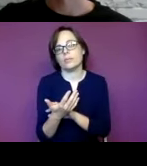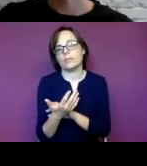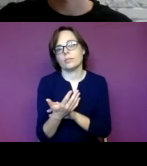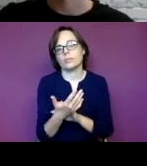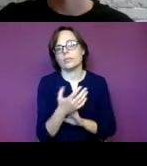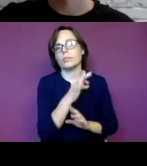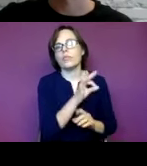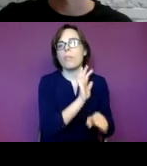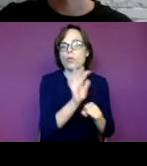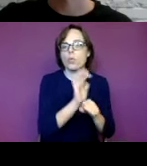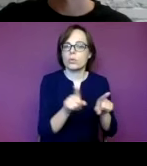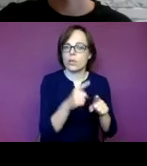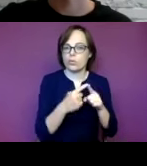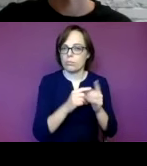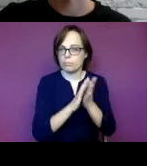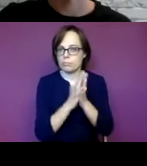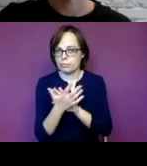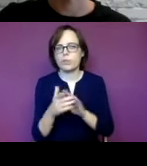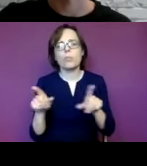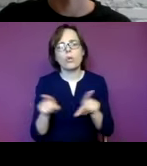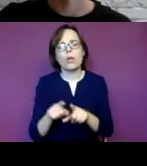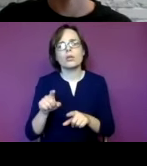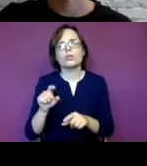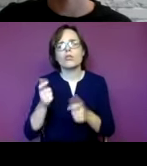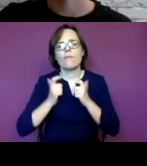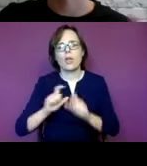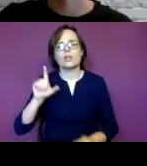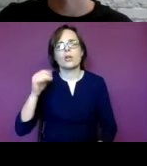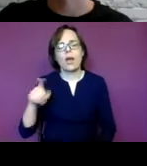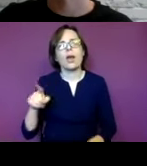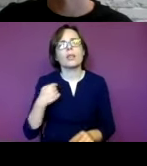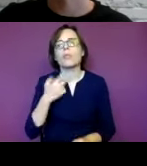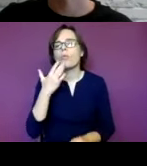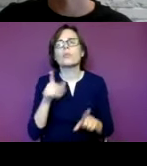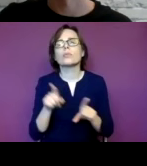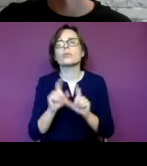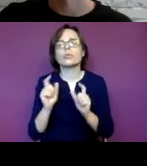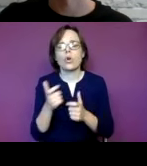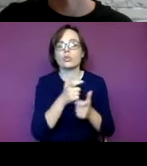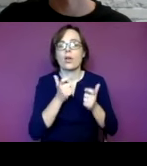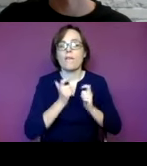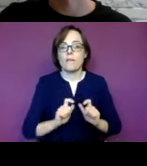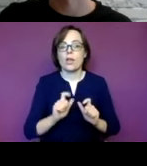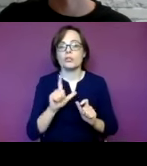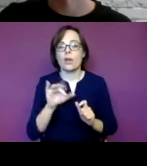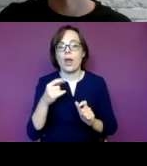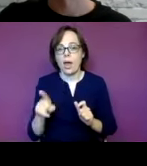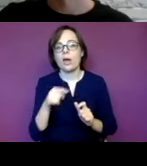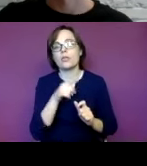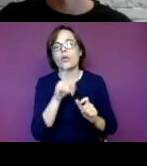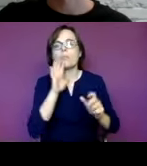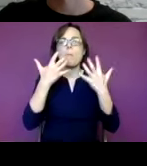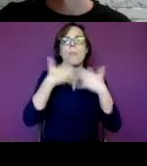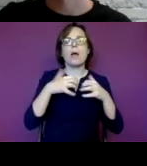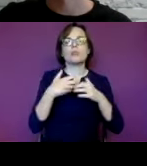produkcyjną, bo też to, o czym my trochę mówiliśmy w Wieślandzie, to że Wieśland jest taką maszyną do rozrywki, maszyną do odpoczywania.